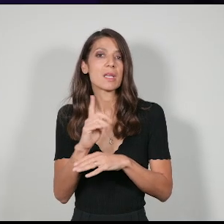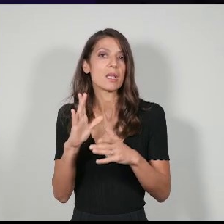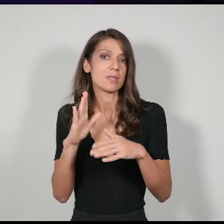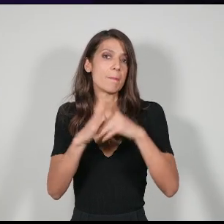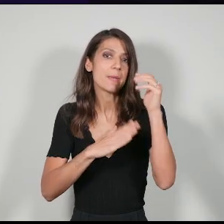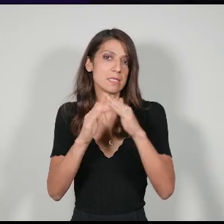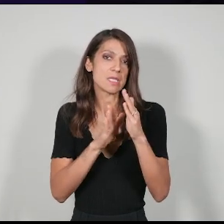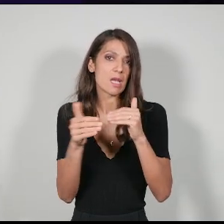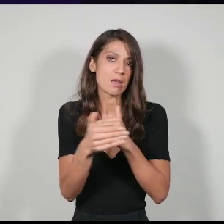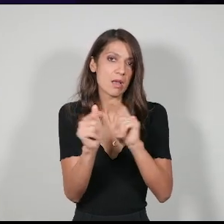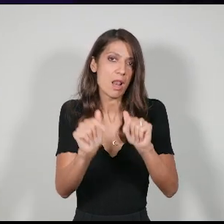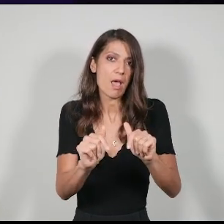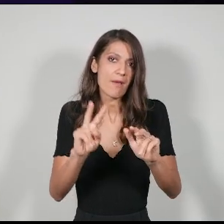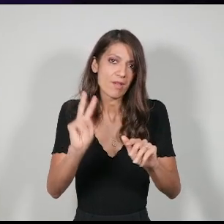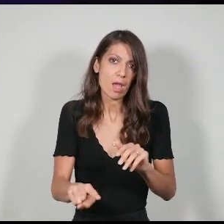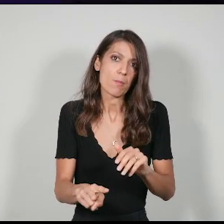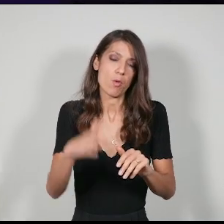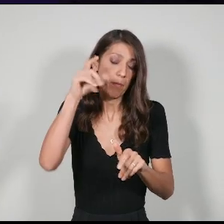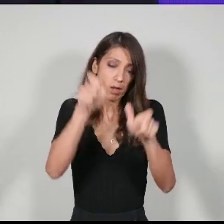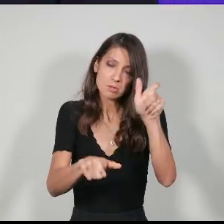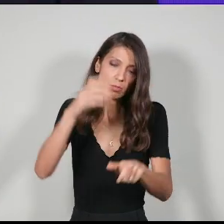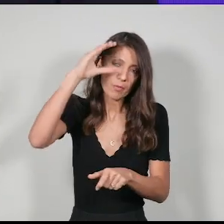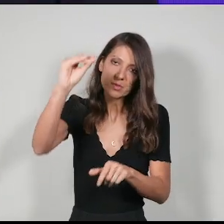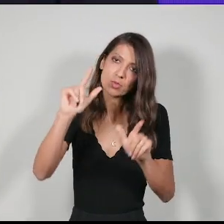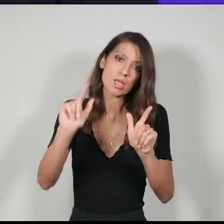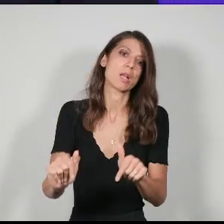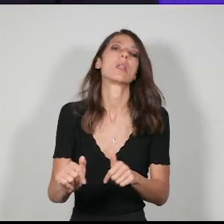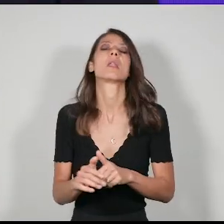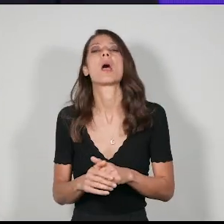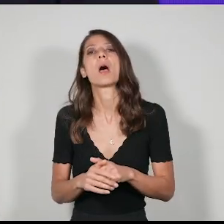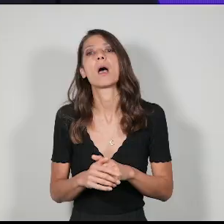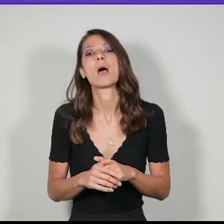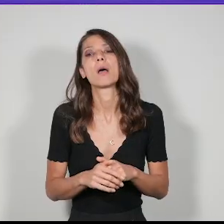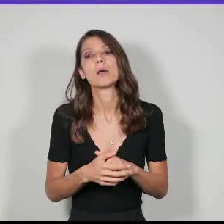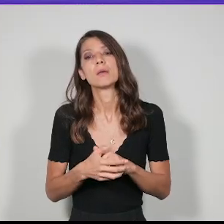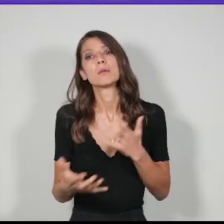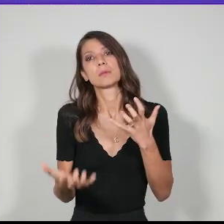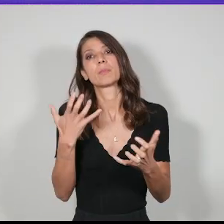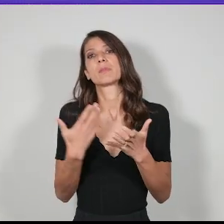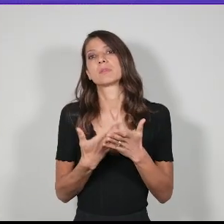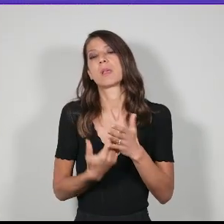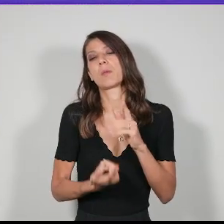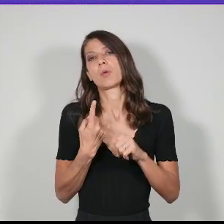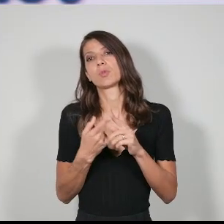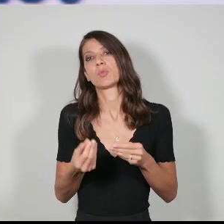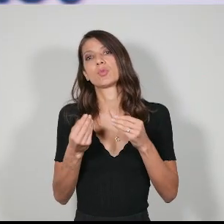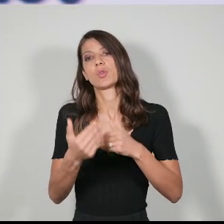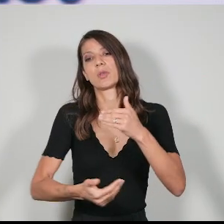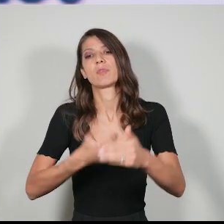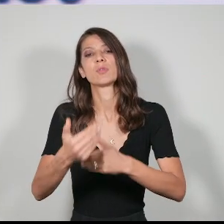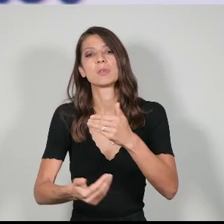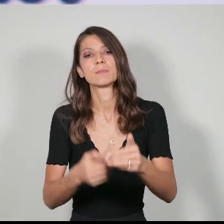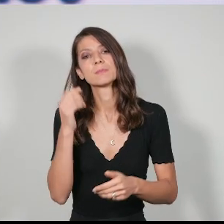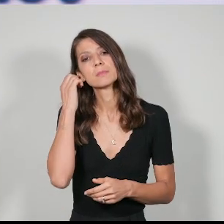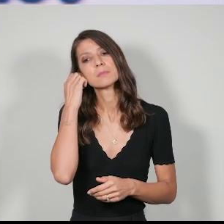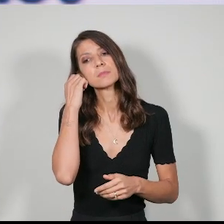solidarité, c'est derrière tout de même du professionnel et de la professionnalisation à mettre en œuvre pour faire avancer les choses là-dessus. Et donc je